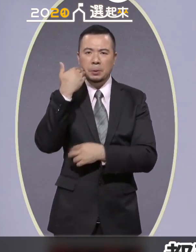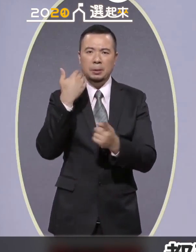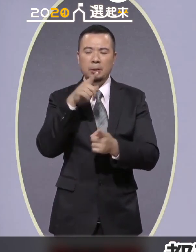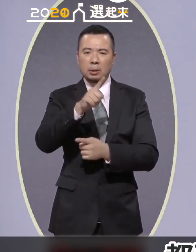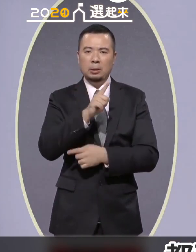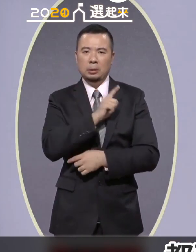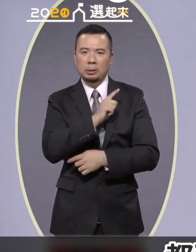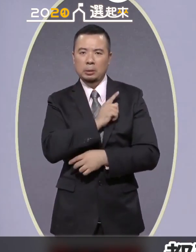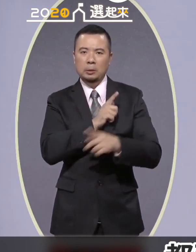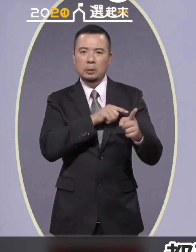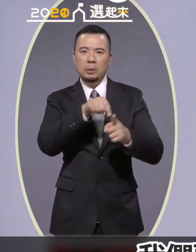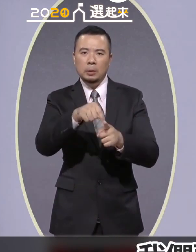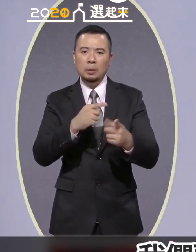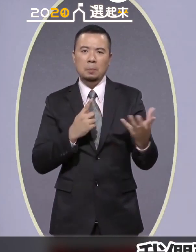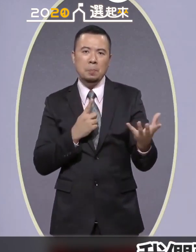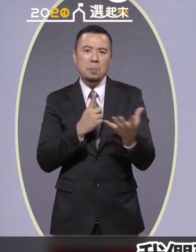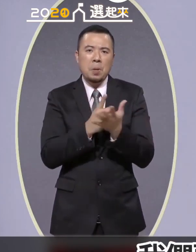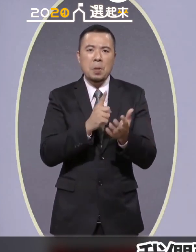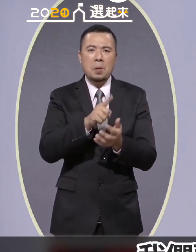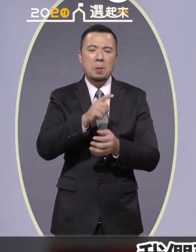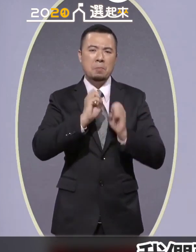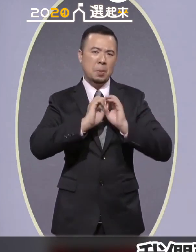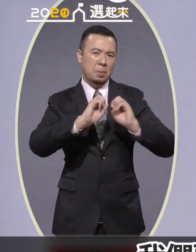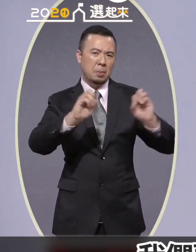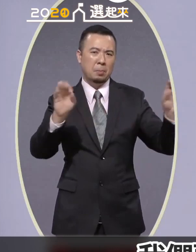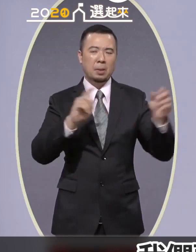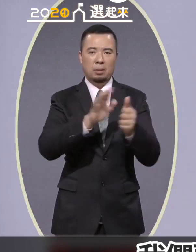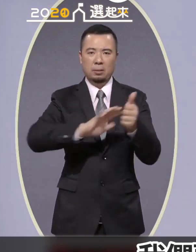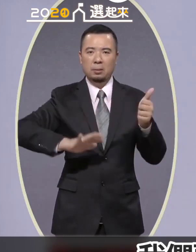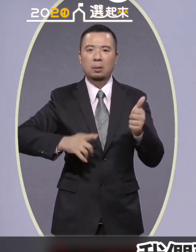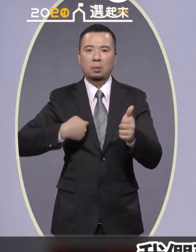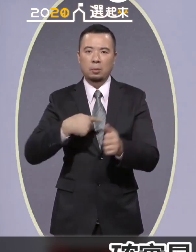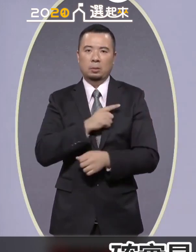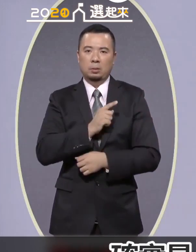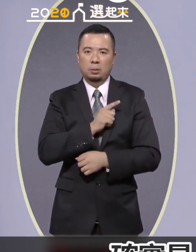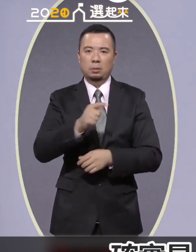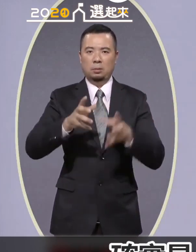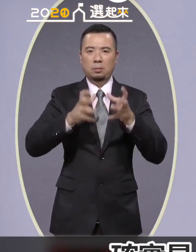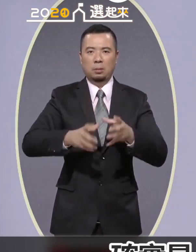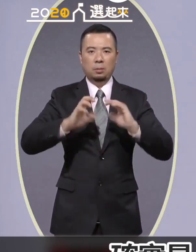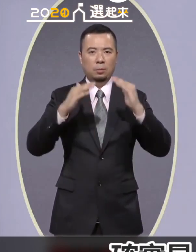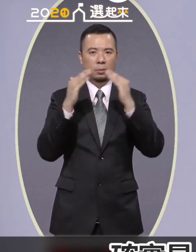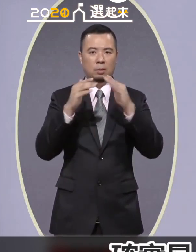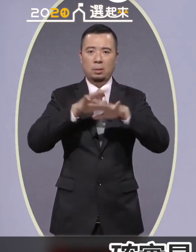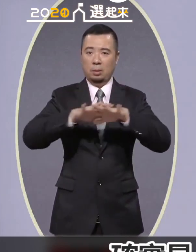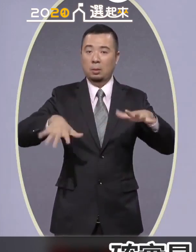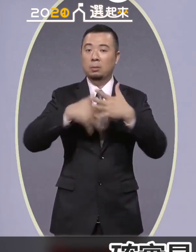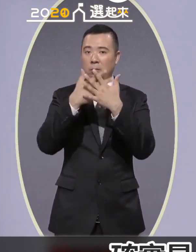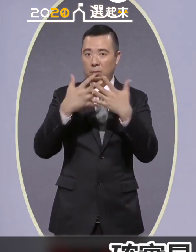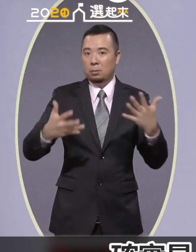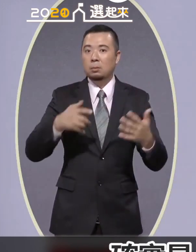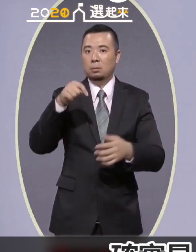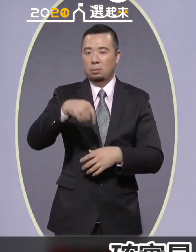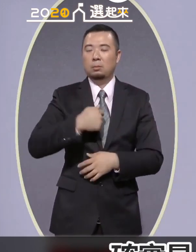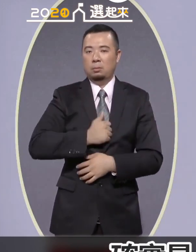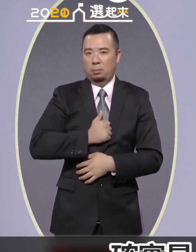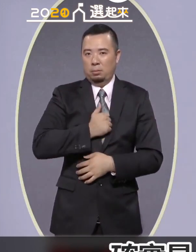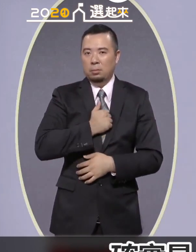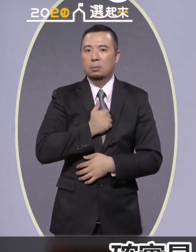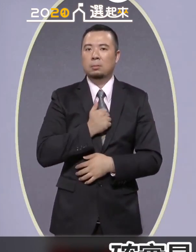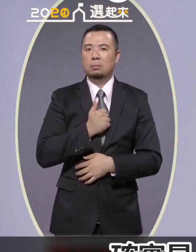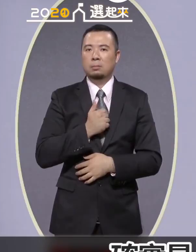内高度的重视。我们要建构一个国家安全网，确实是一个非常非